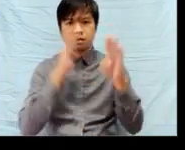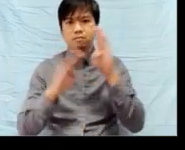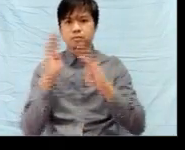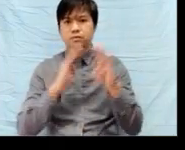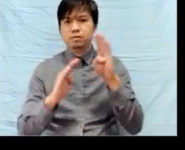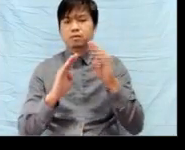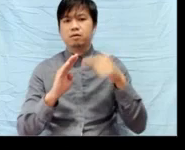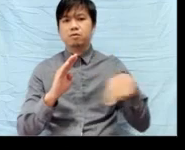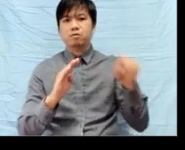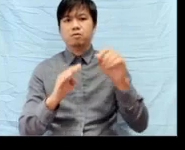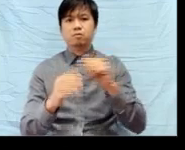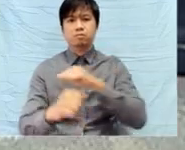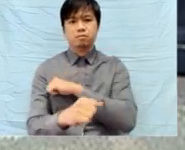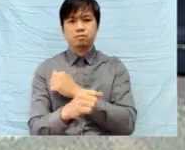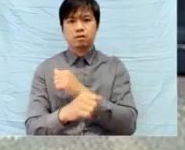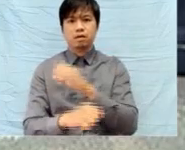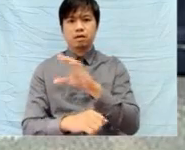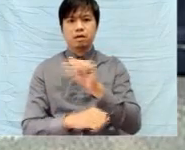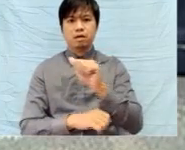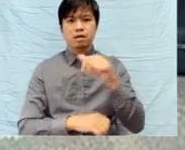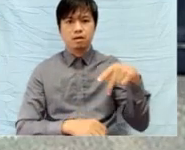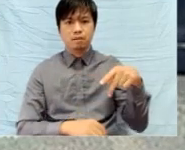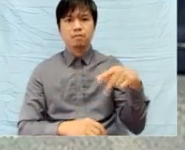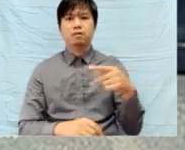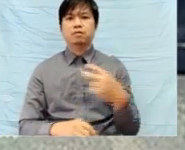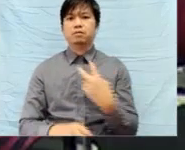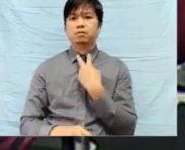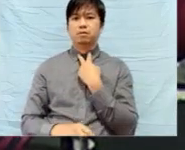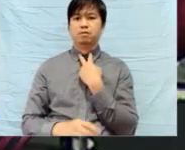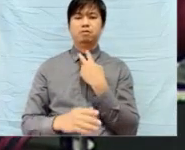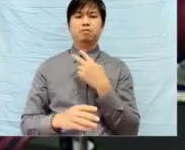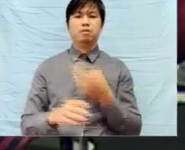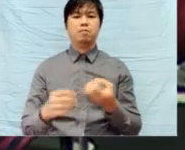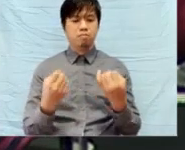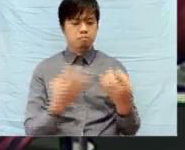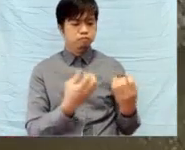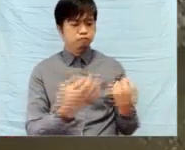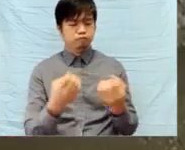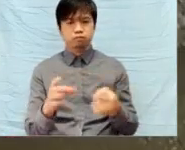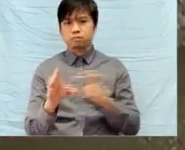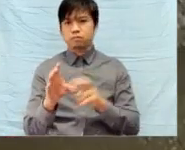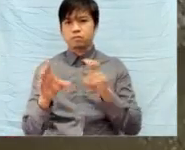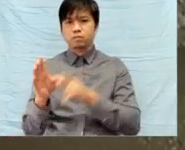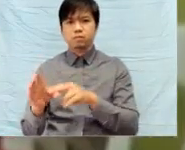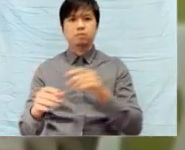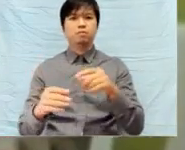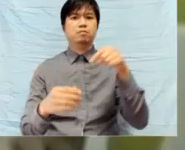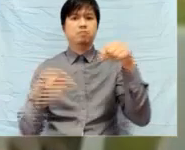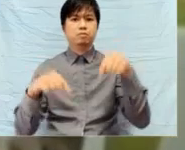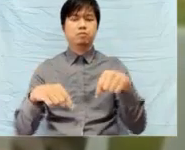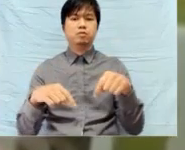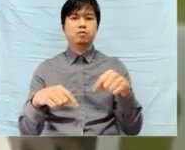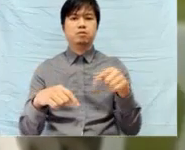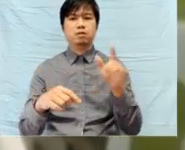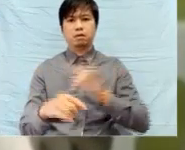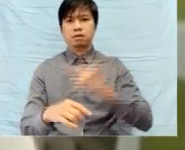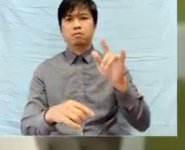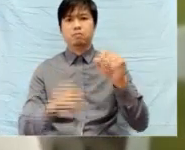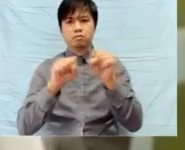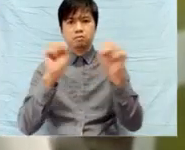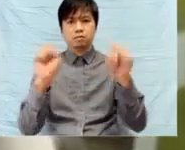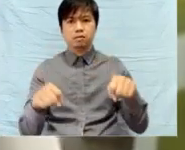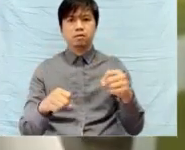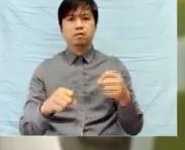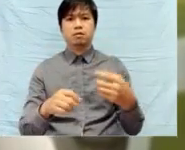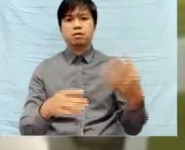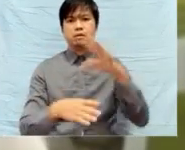of the Philippines o CAAP. Stranded tuloy ang maraming biyahero sa loob ng paliparan. Kabilang sa mga apektadong pasahero si